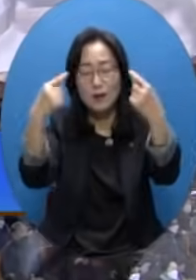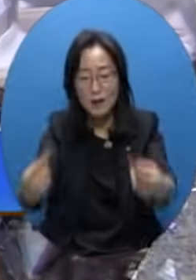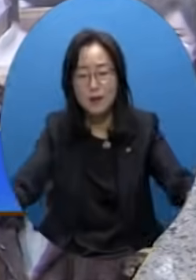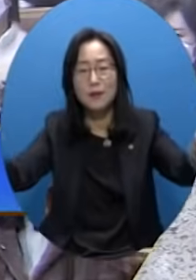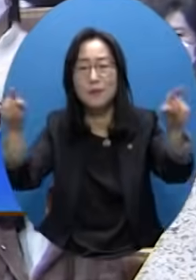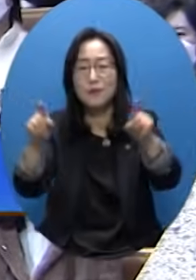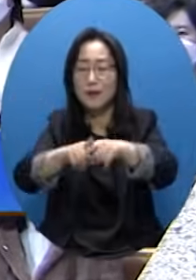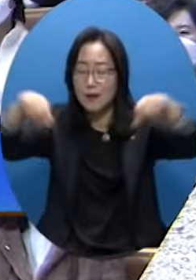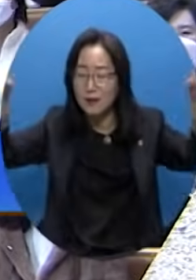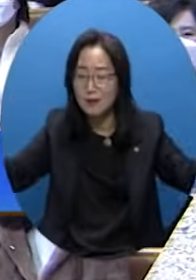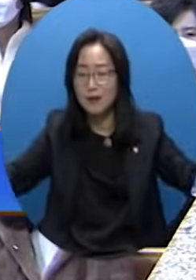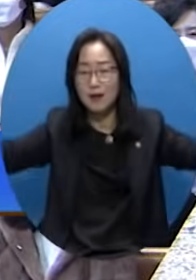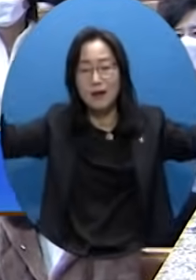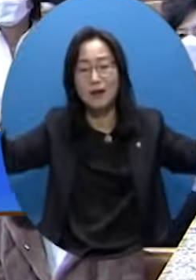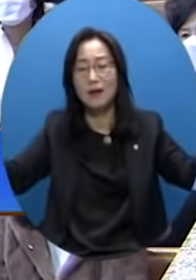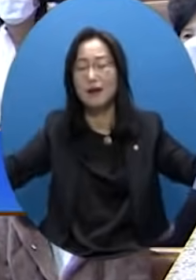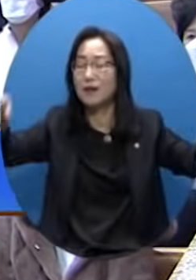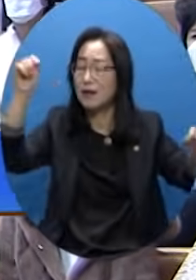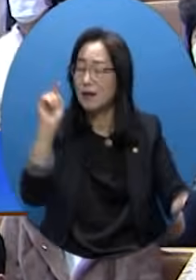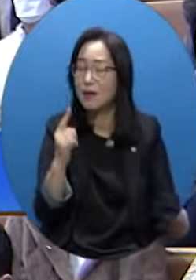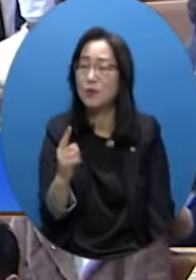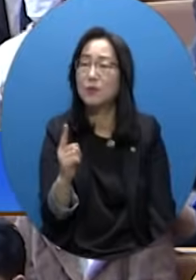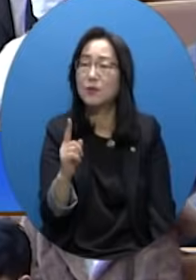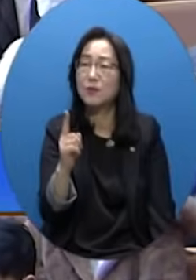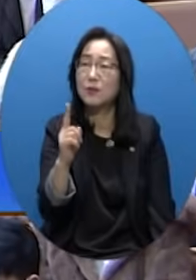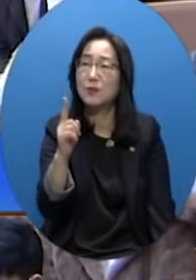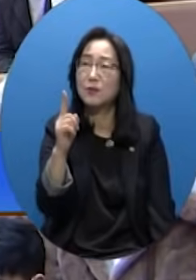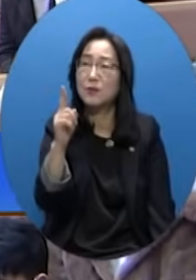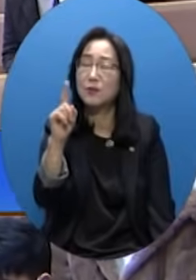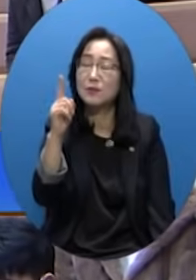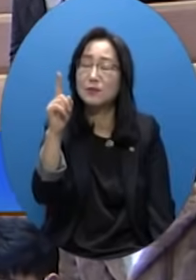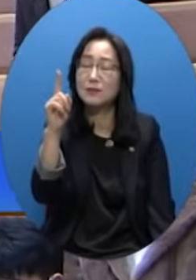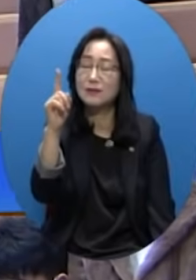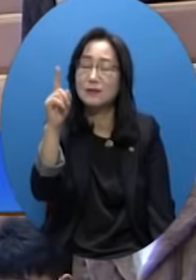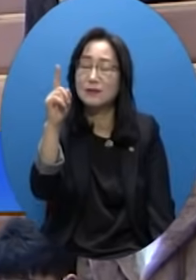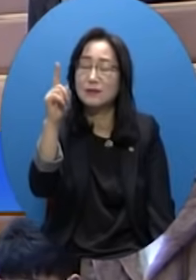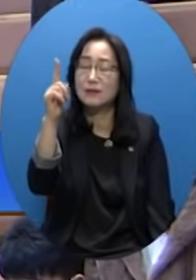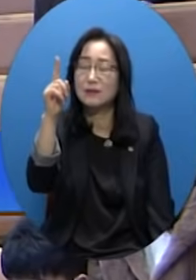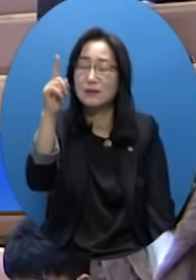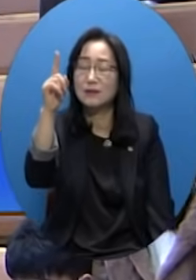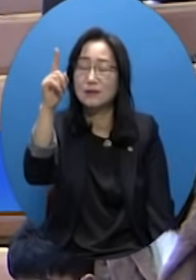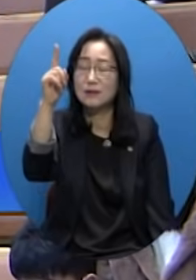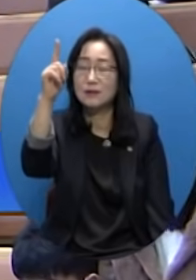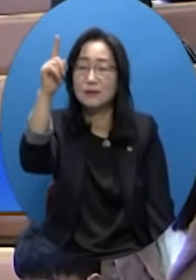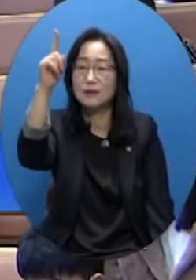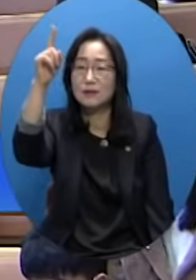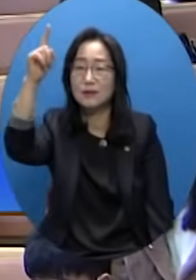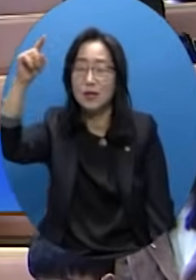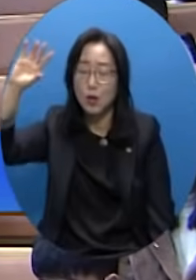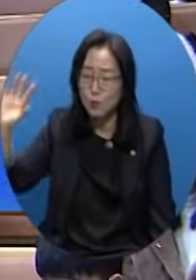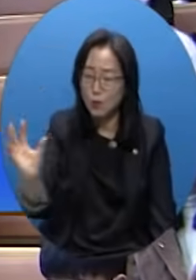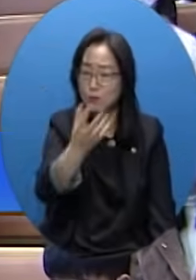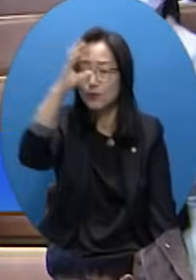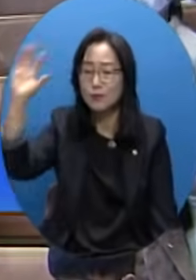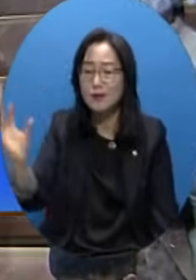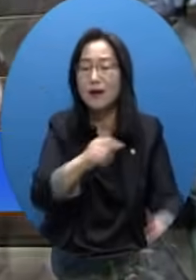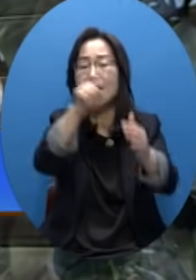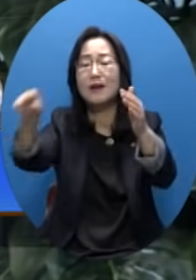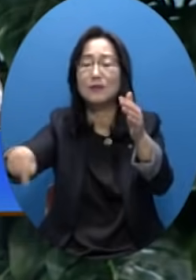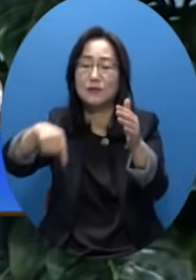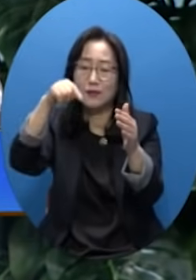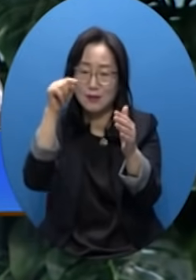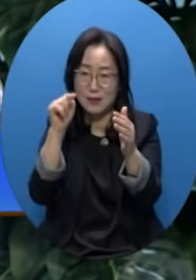아아 때라 알아 어 르르 l 덮어